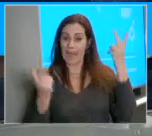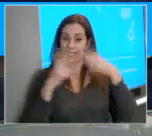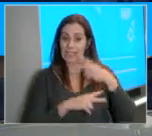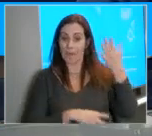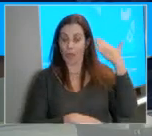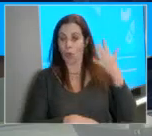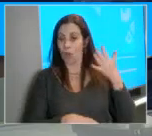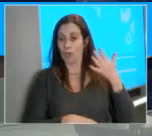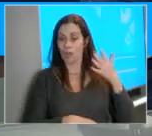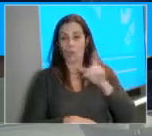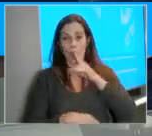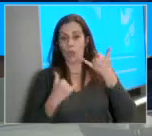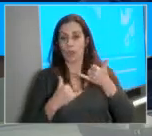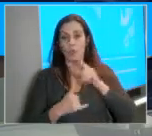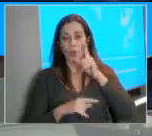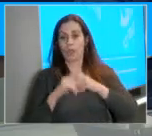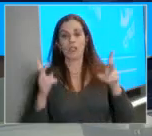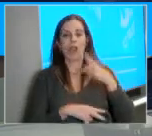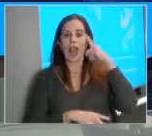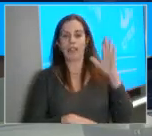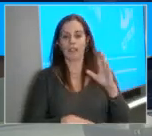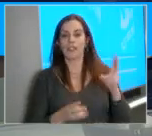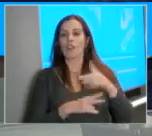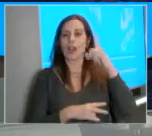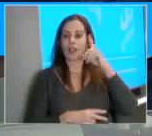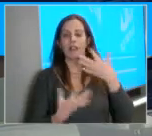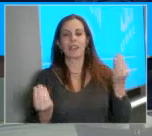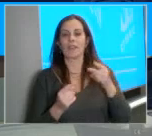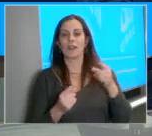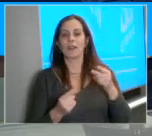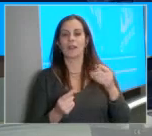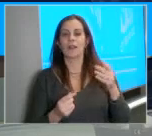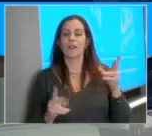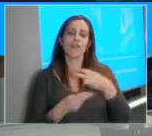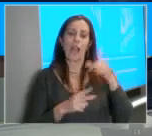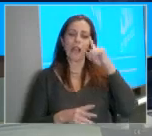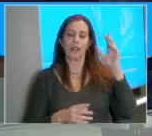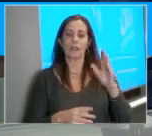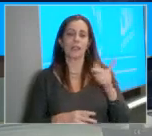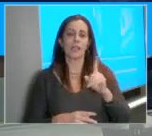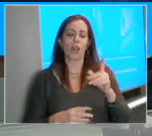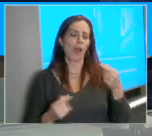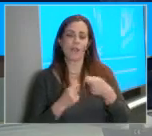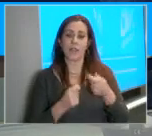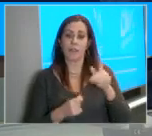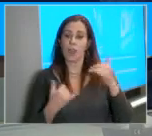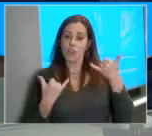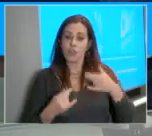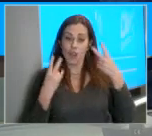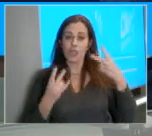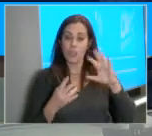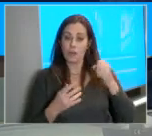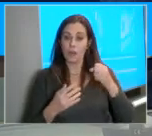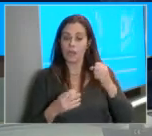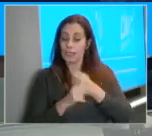הסכם אז, יכול להיות שסוריה היום הייתה סוריה אחרת. אי אפשר לדעת, אי אפשר לדעת, אין דבר כזה what if, אי אפשר לדעת. כרגע זה לא עומד על הפרק. כרגע מה שעומד על הפרק זה